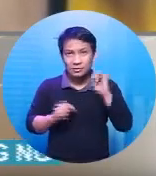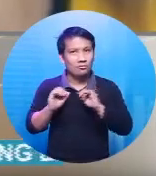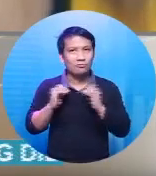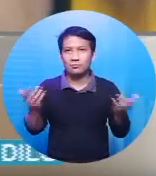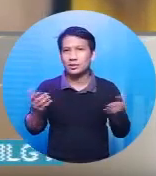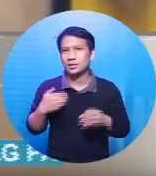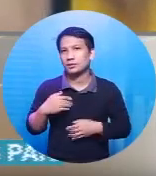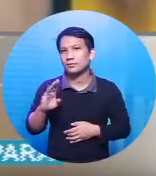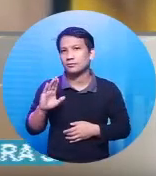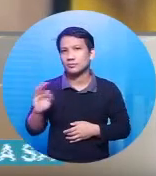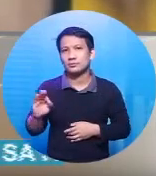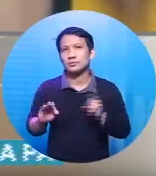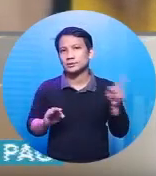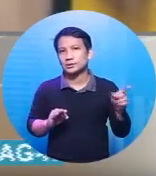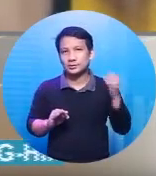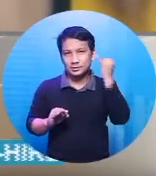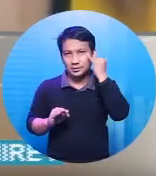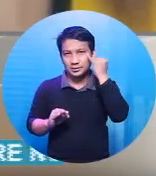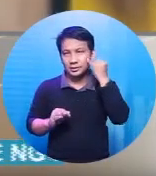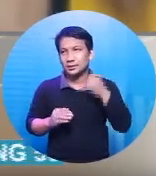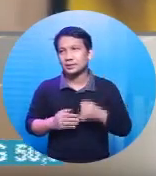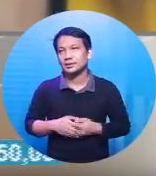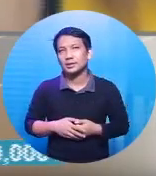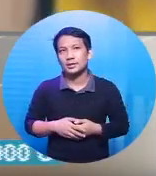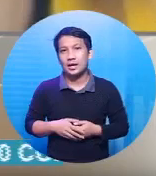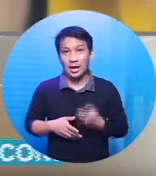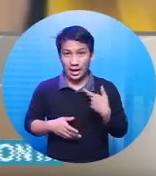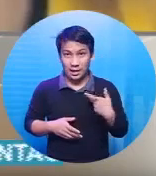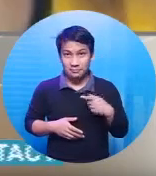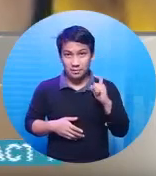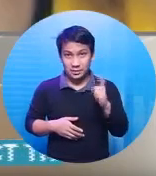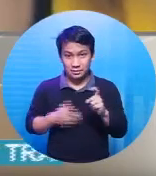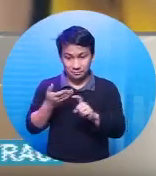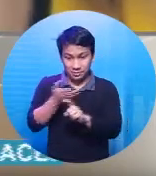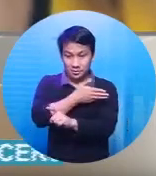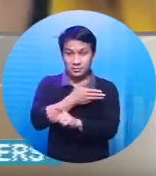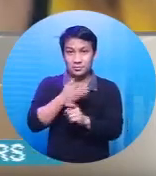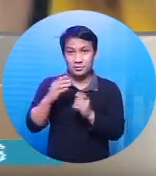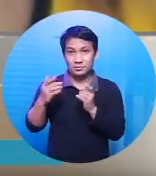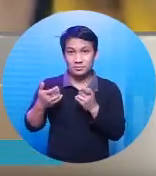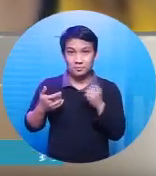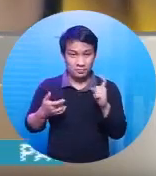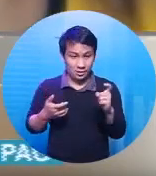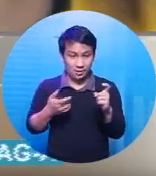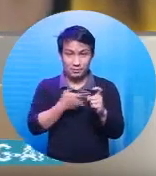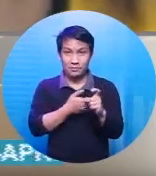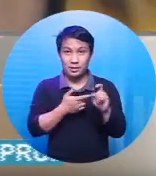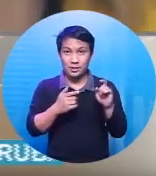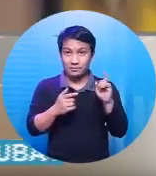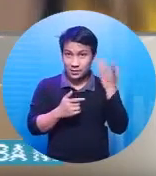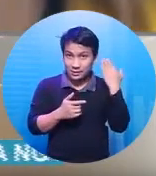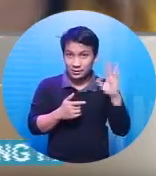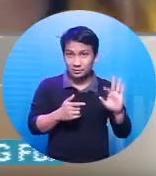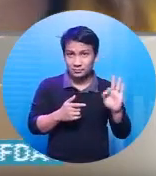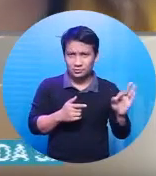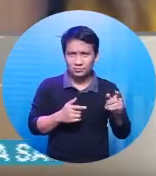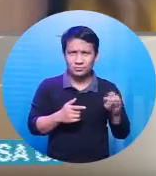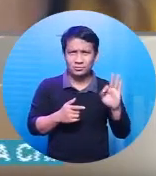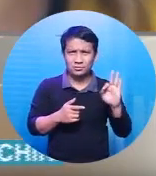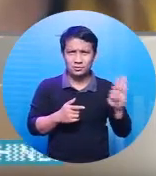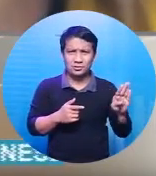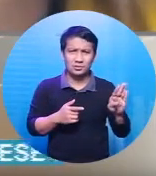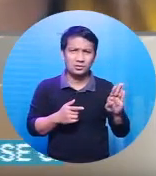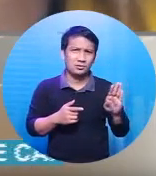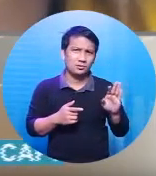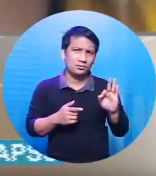yung boyfriend. Siya lang talaga. Pero meron kang ex bago kay Jeric? Meron po, pero pabago po